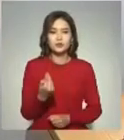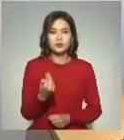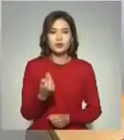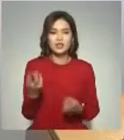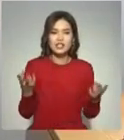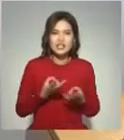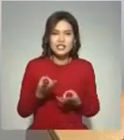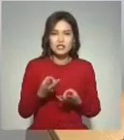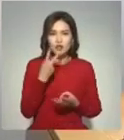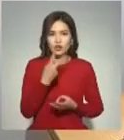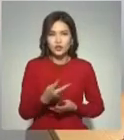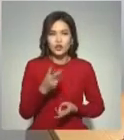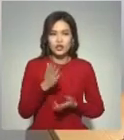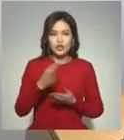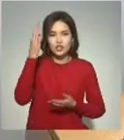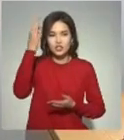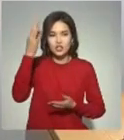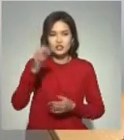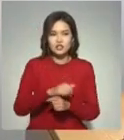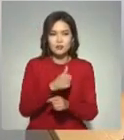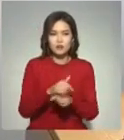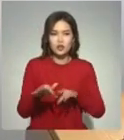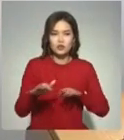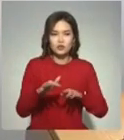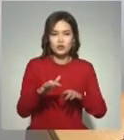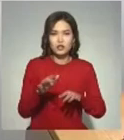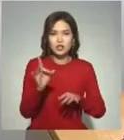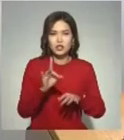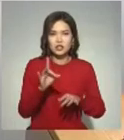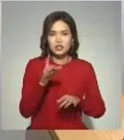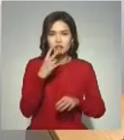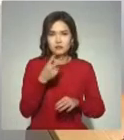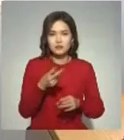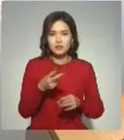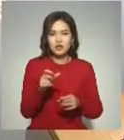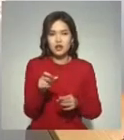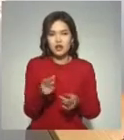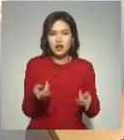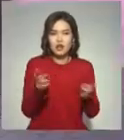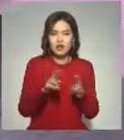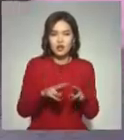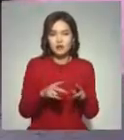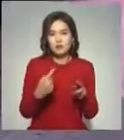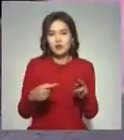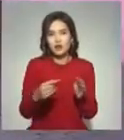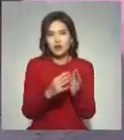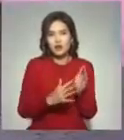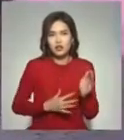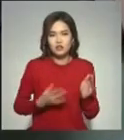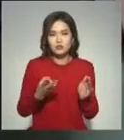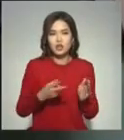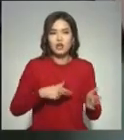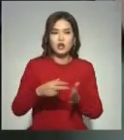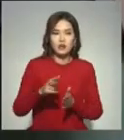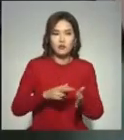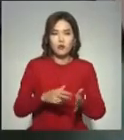шаштың түбіне, шаштың бас кожаға тигізбей 1 сантиметр алып қалып, бояп бере аламыз. Бояуды шашта ұзақ ұстау